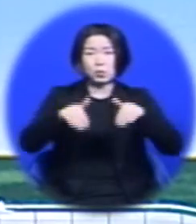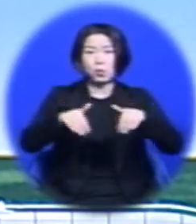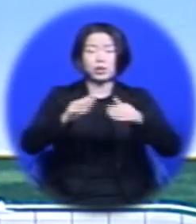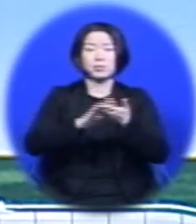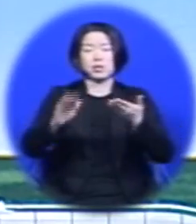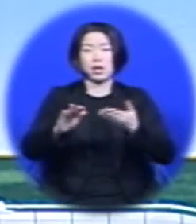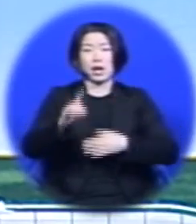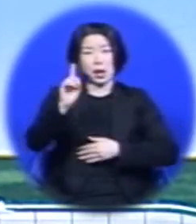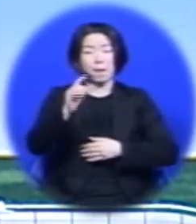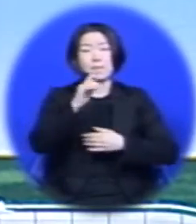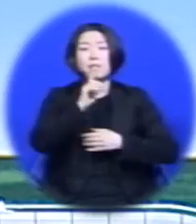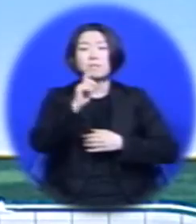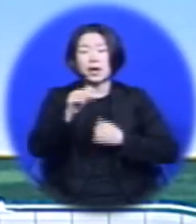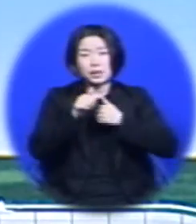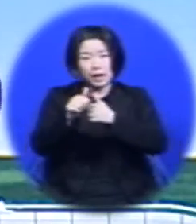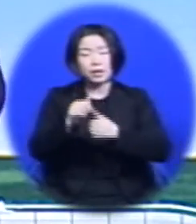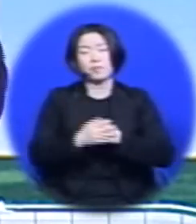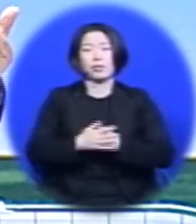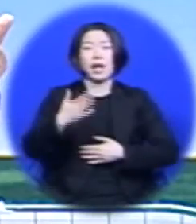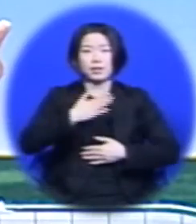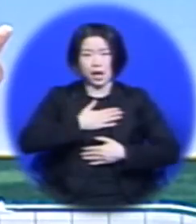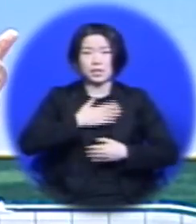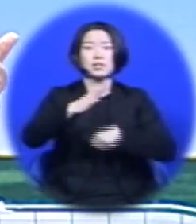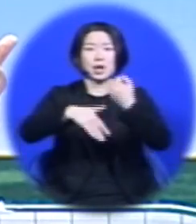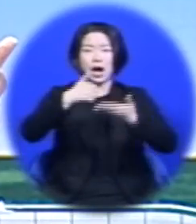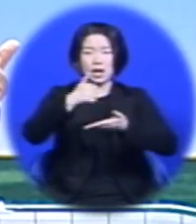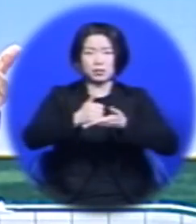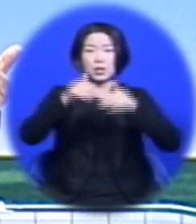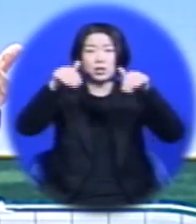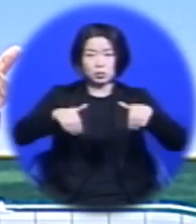한번 따라해 보시기 바랍니다 나는 하나님의 종이다